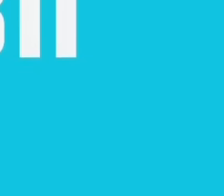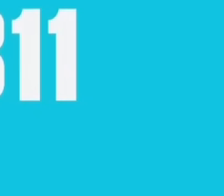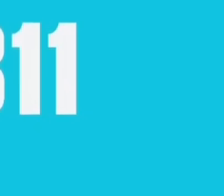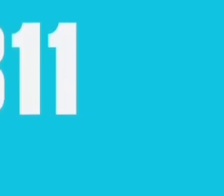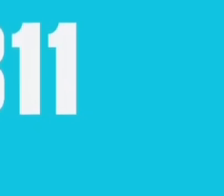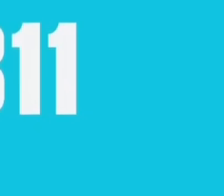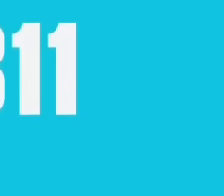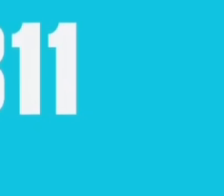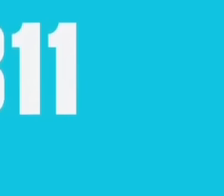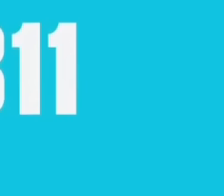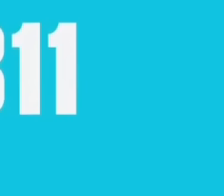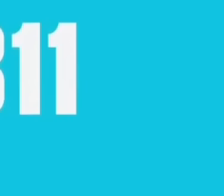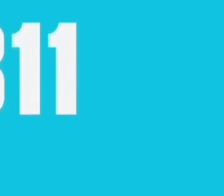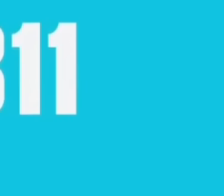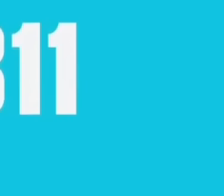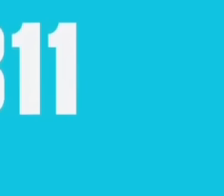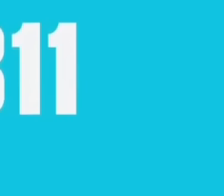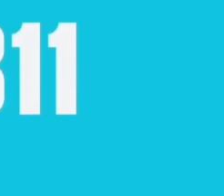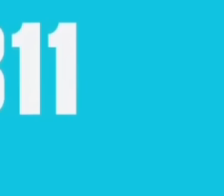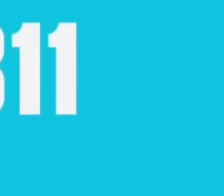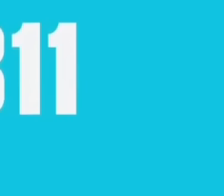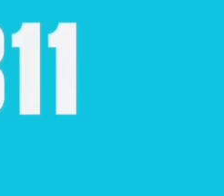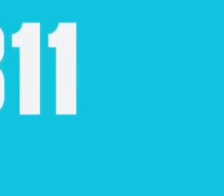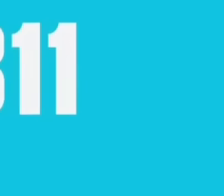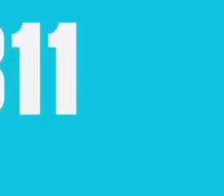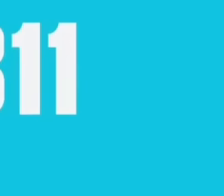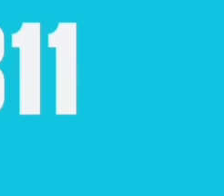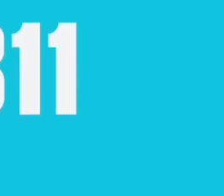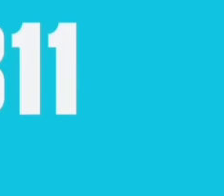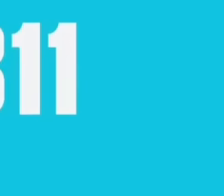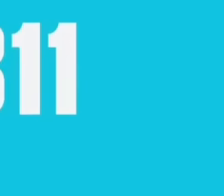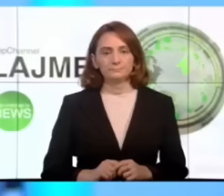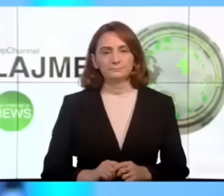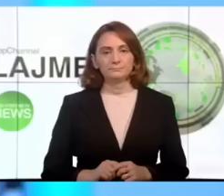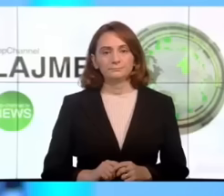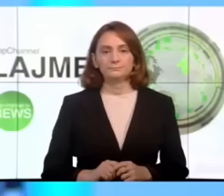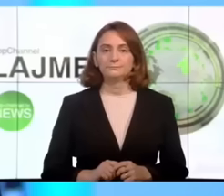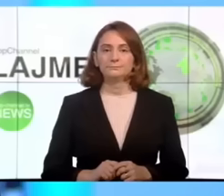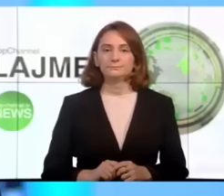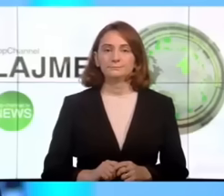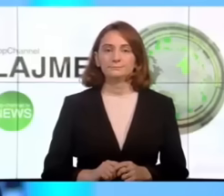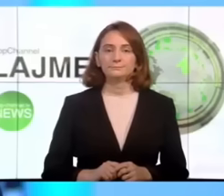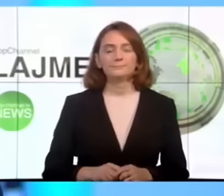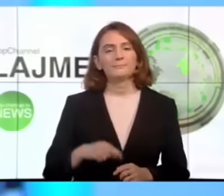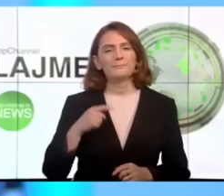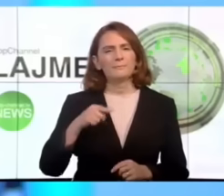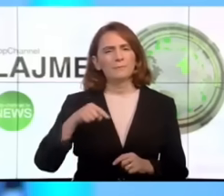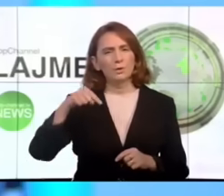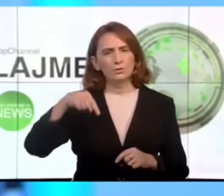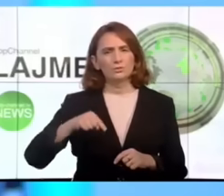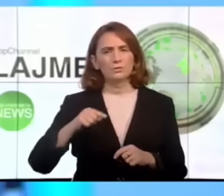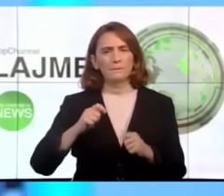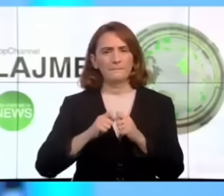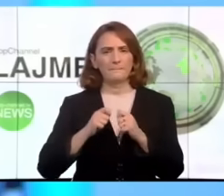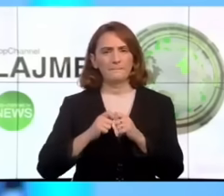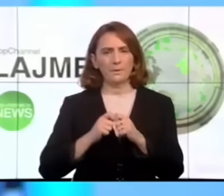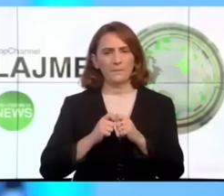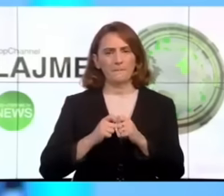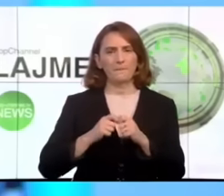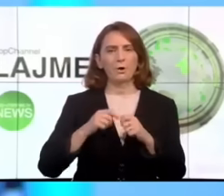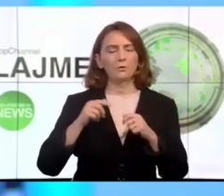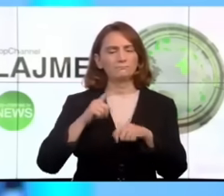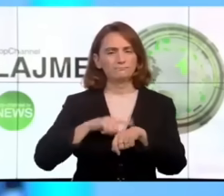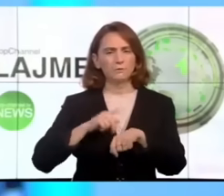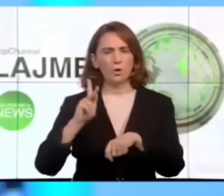069 31 31 311. Ti raporton. Lajmi tani je ti. Një stuhi e fort për fshiudje Shkodrën duke